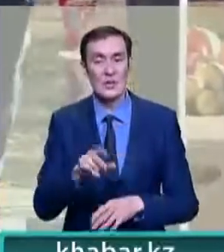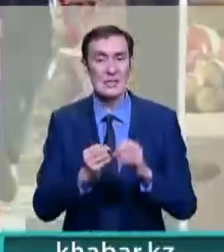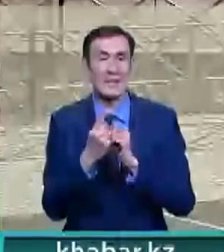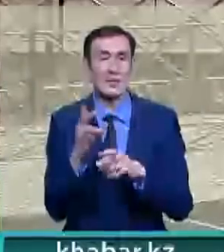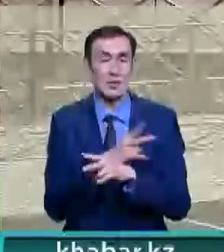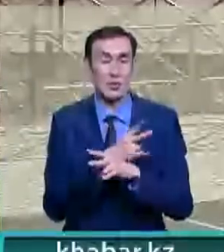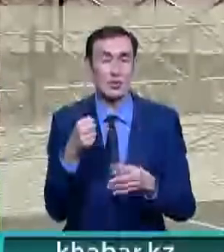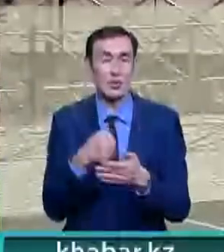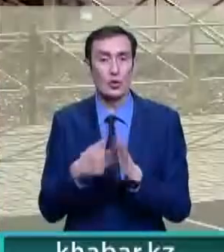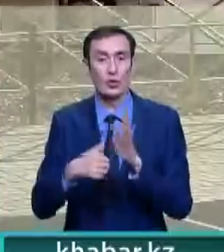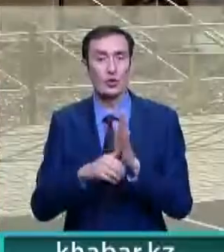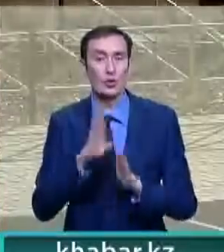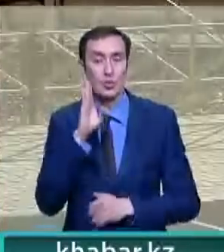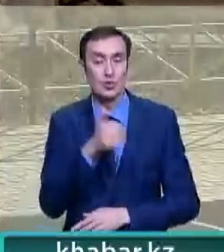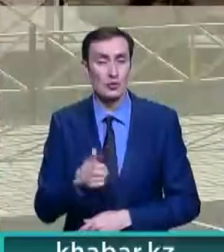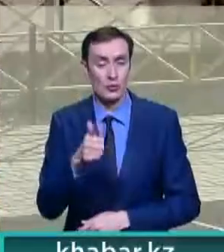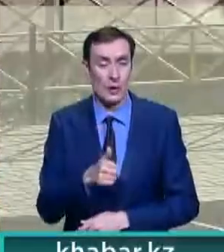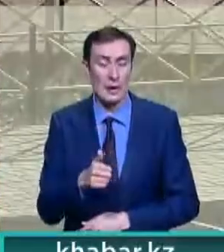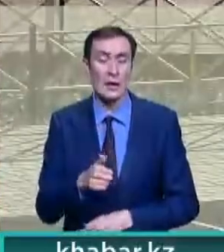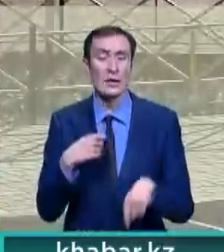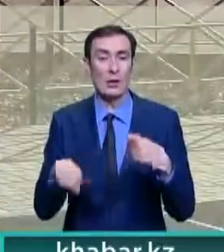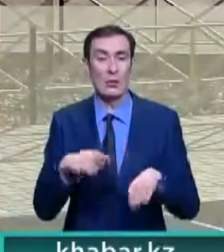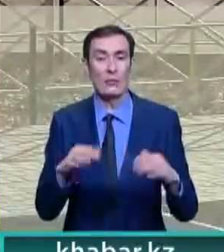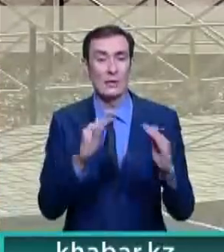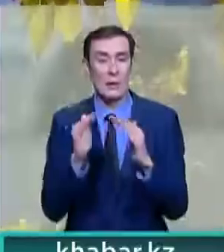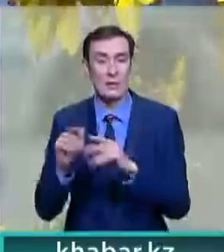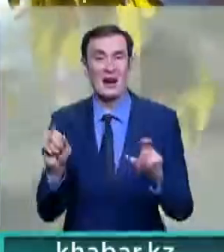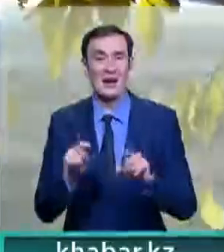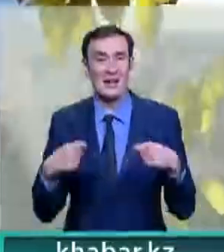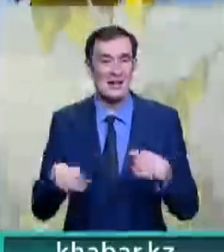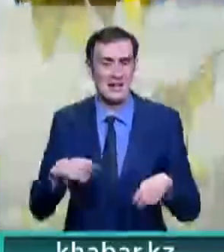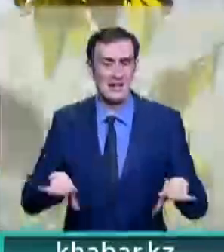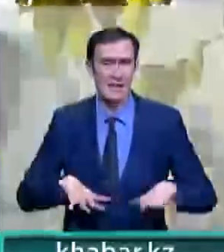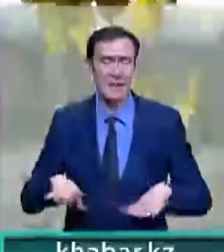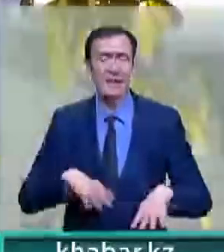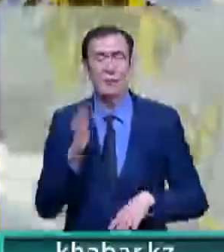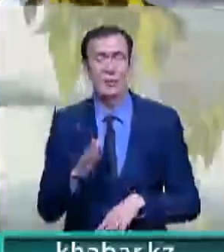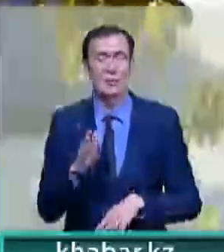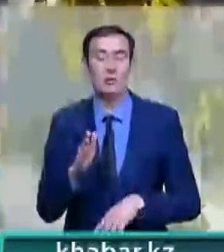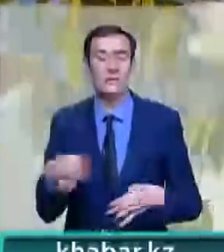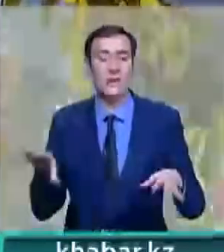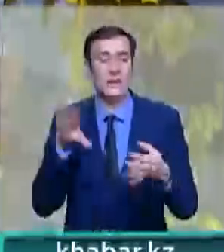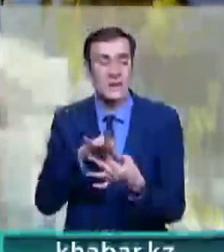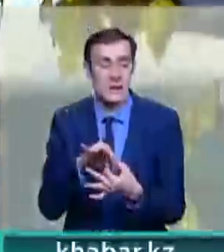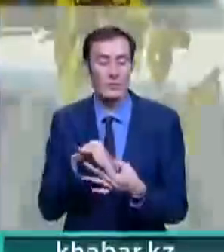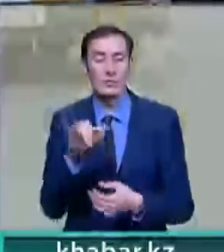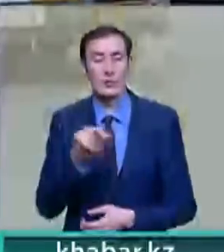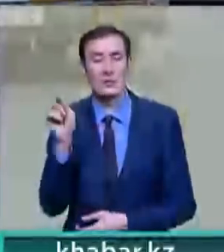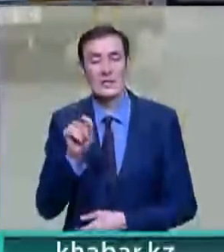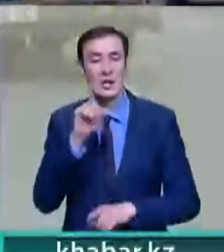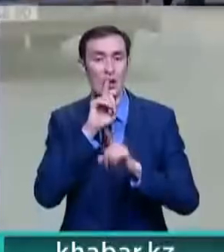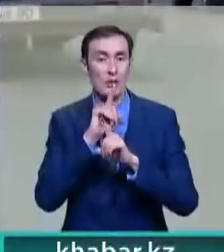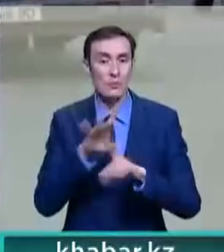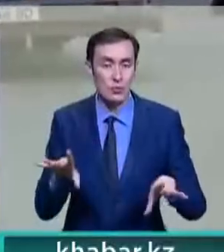11 ночи до 6 часов утра. Торговые дома и рынки выходные будут закрыты. Также в субботу и воскресенье не